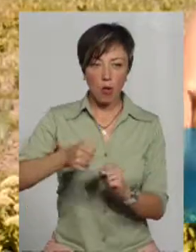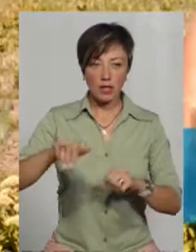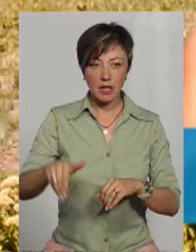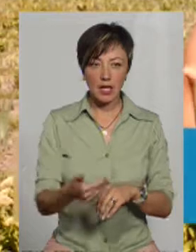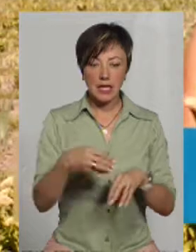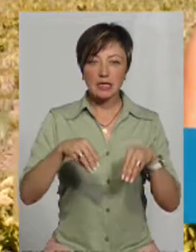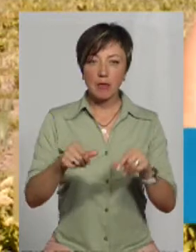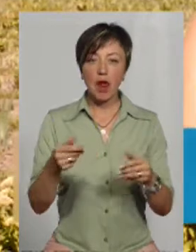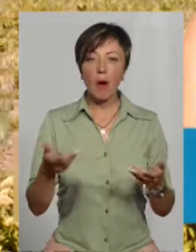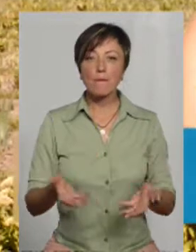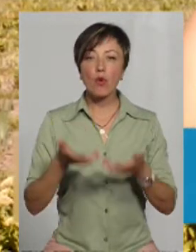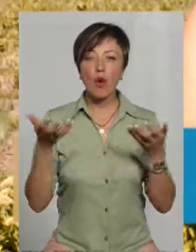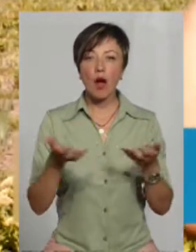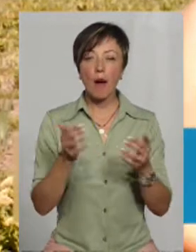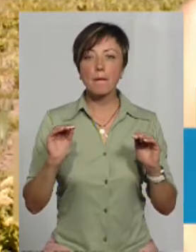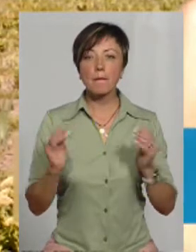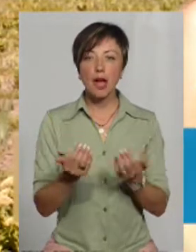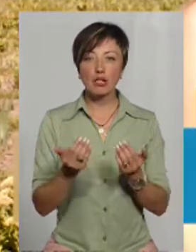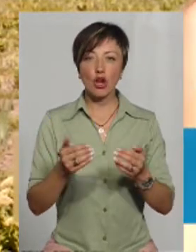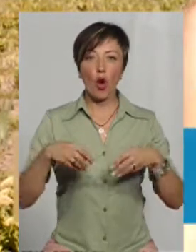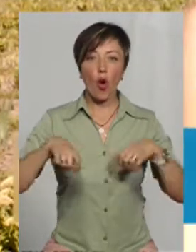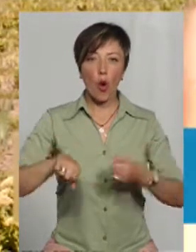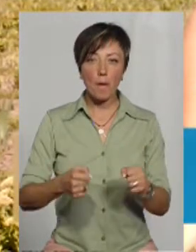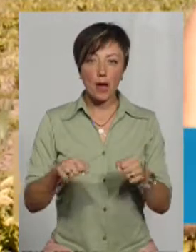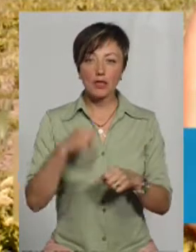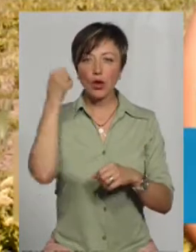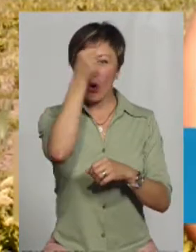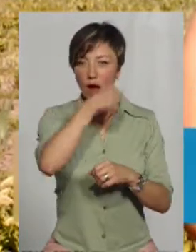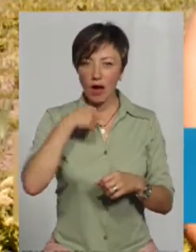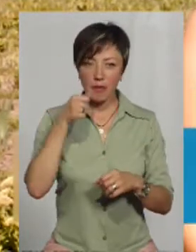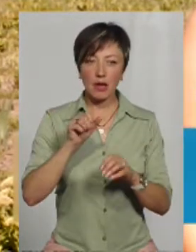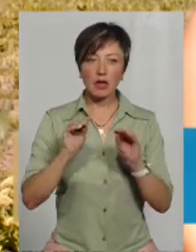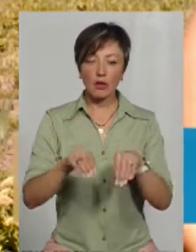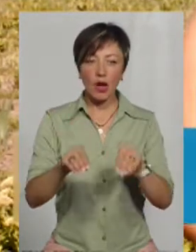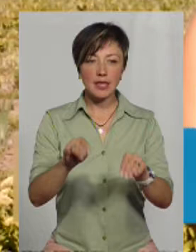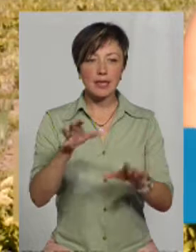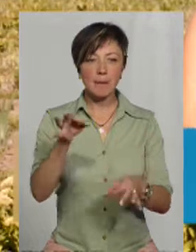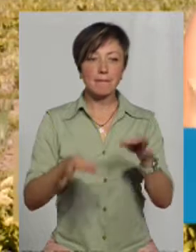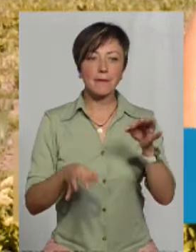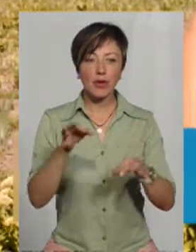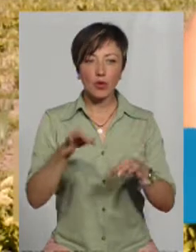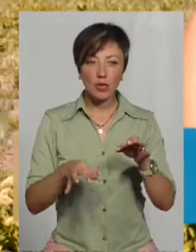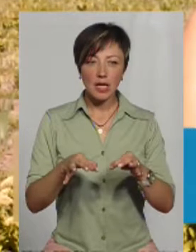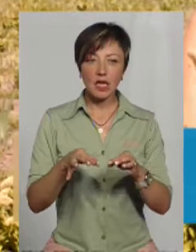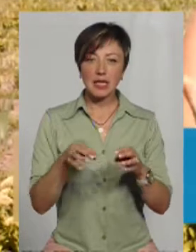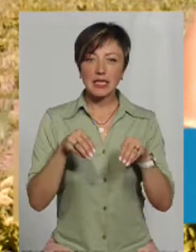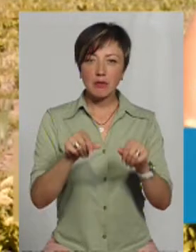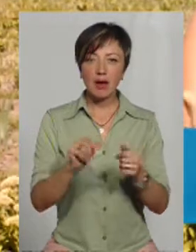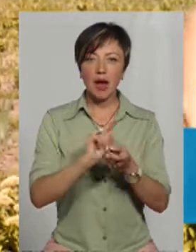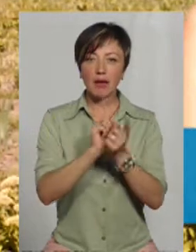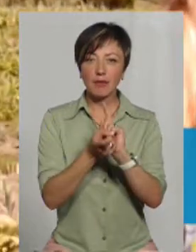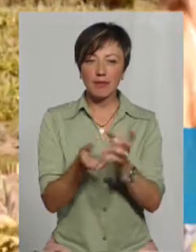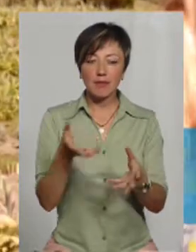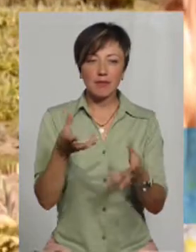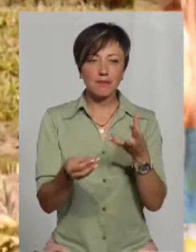пухка робиться від того, якщо її менше копати. Якщо з руками туди підкладати лише органіку, земля робиться така, як творог,